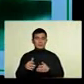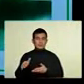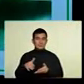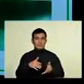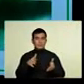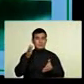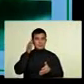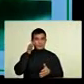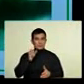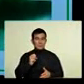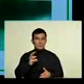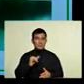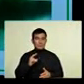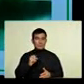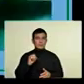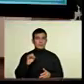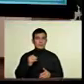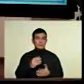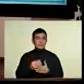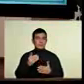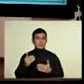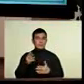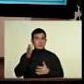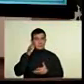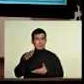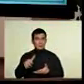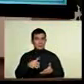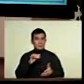Амударья, полна воды Амударья.